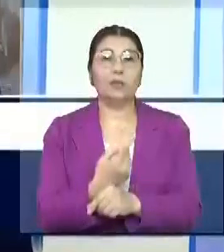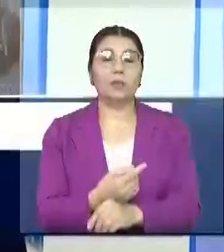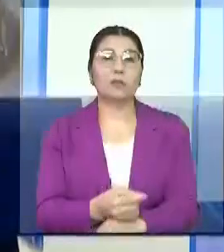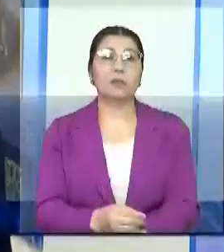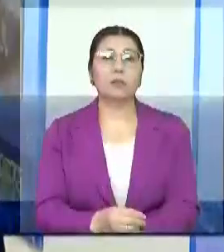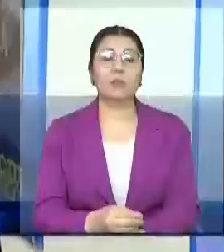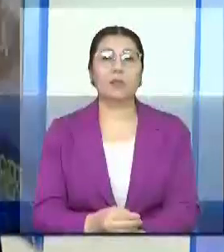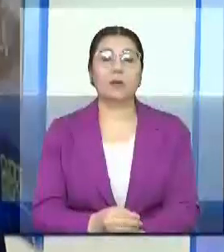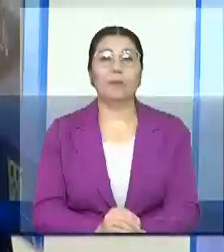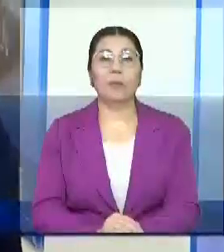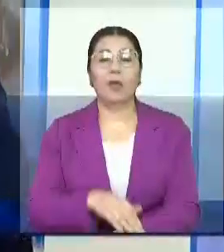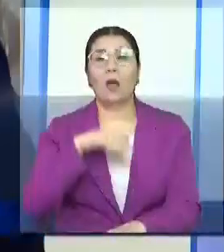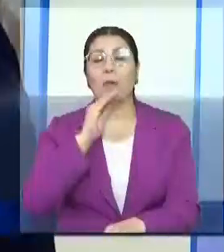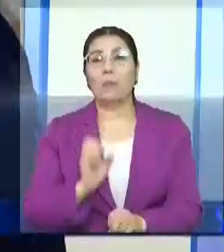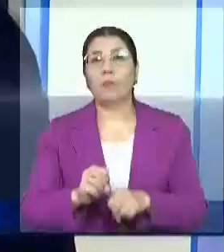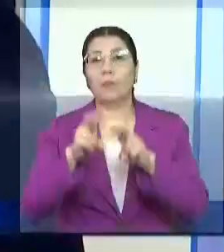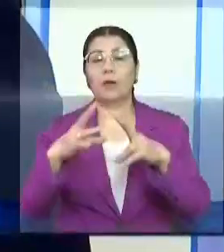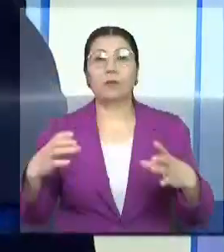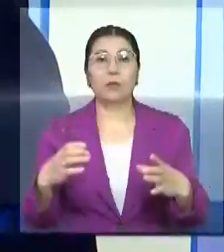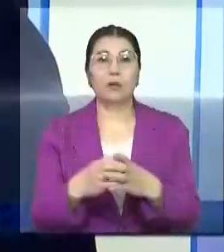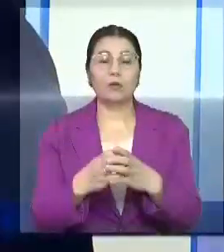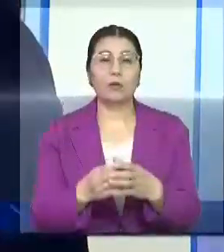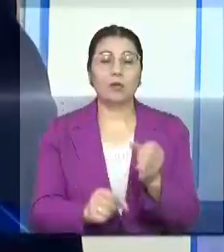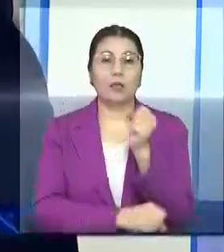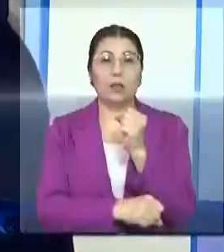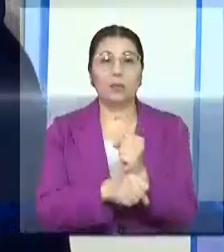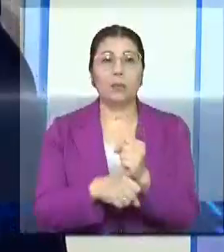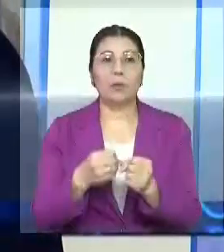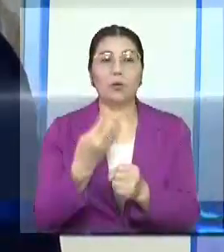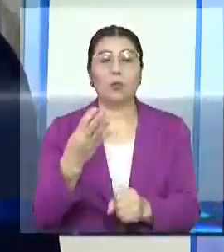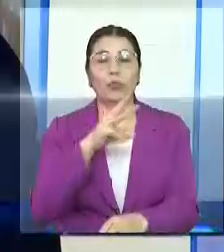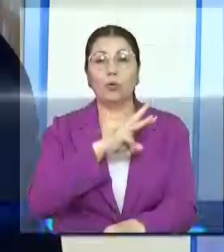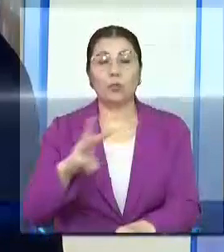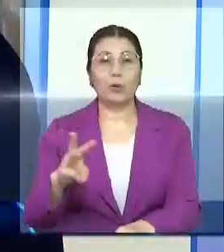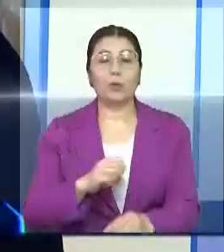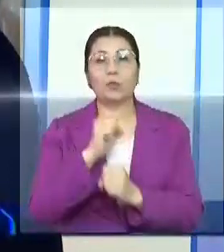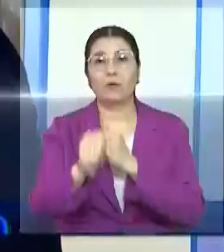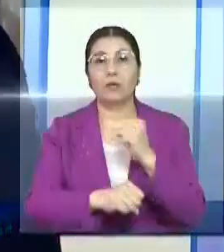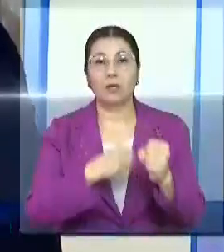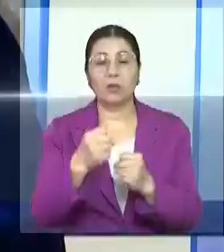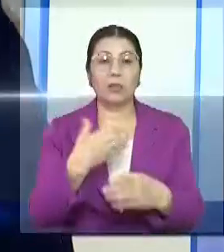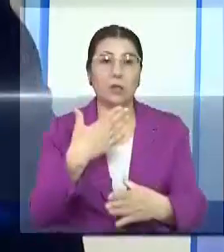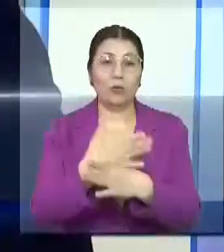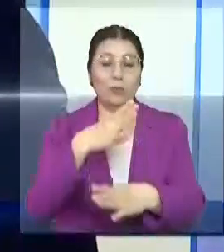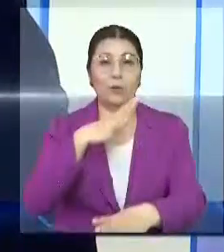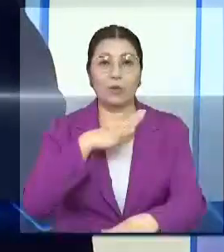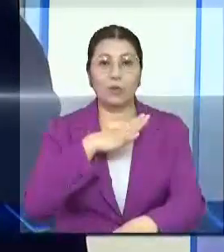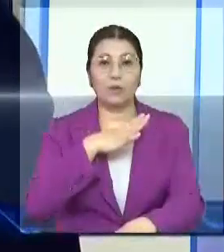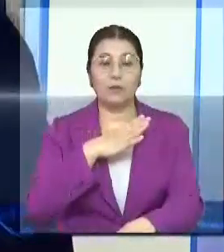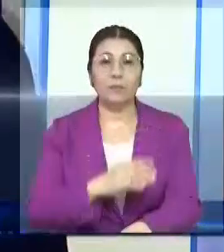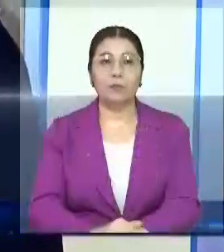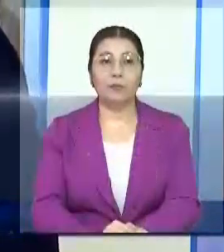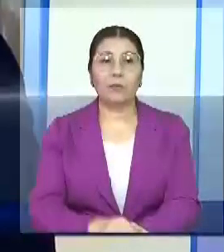мүшелеріне. Сонымен қатар 14 миллионға жуық мынау тауарлық өнімдер арқылы көмек көрсетілді.